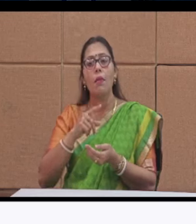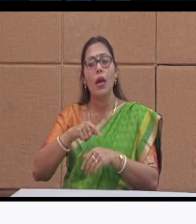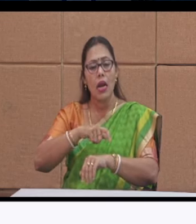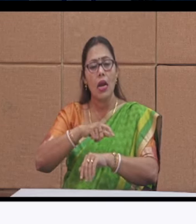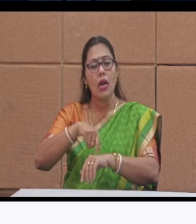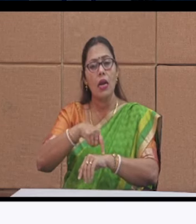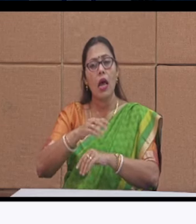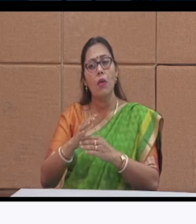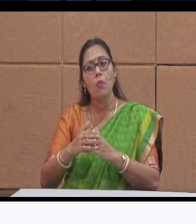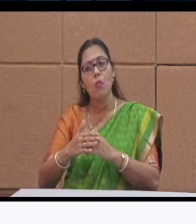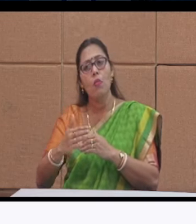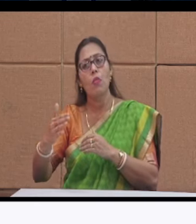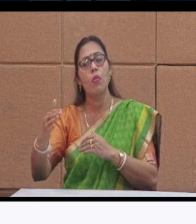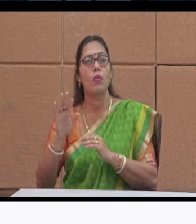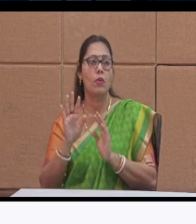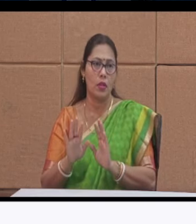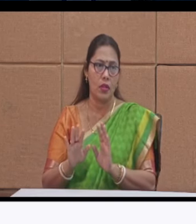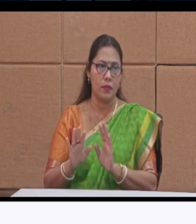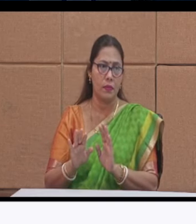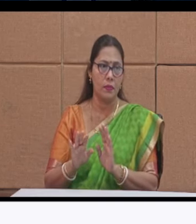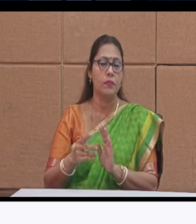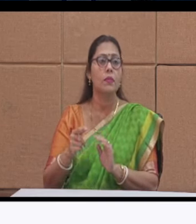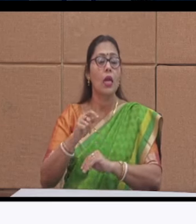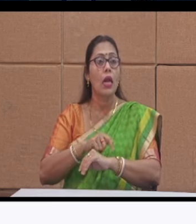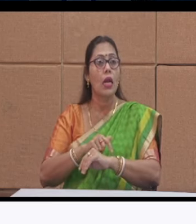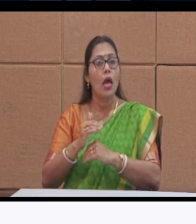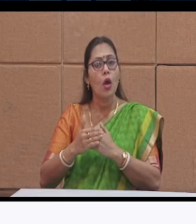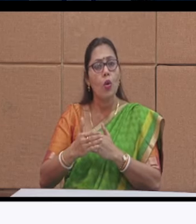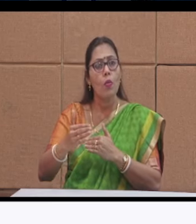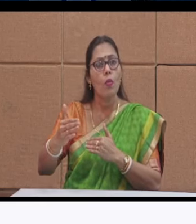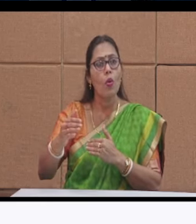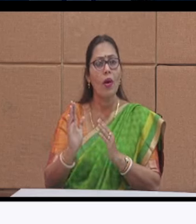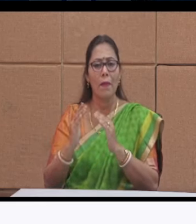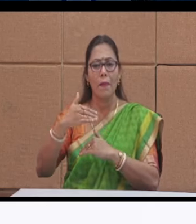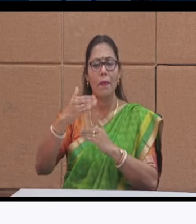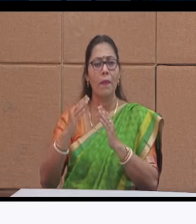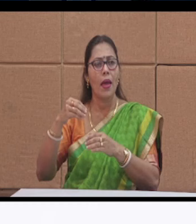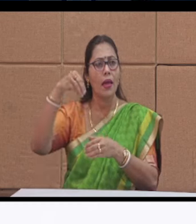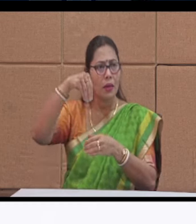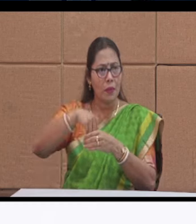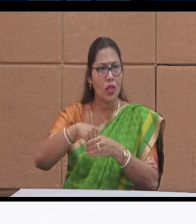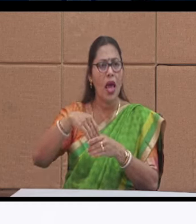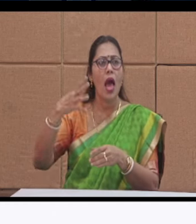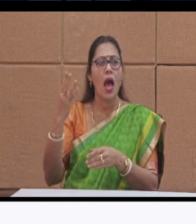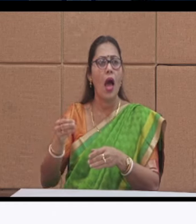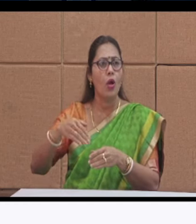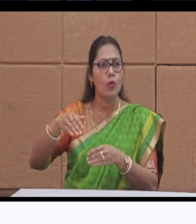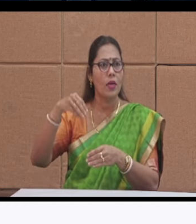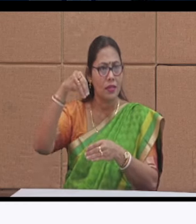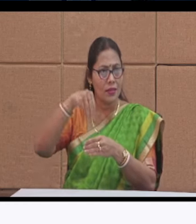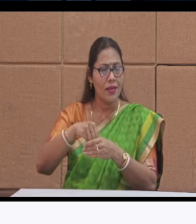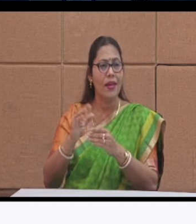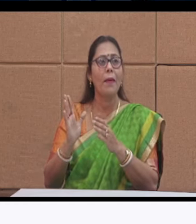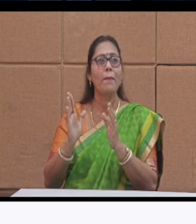পর্যন্ত তা ঠিকঠাক থাকে অনেকদিন পর্যন্ত ঠিকঠাক রাখতে গেলে খাবারগুলোকে